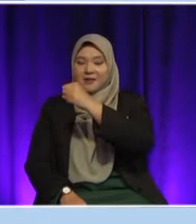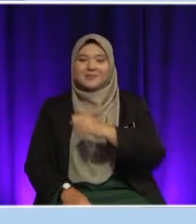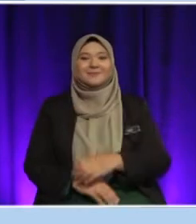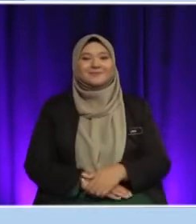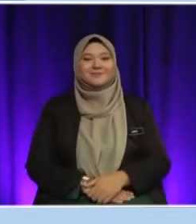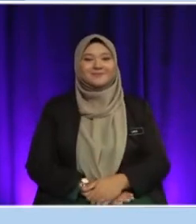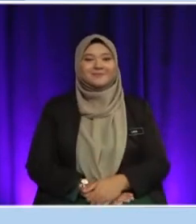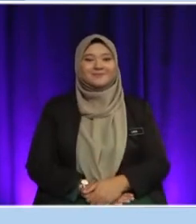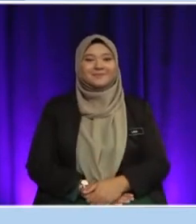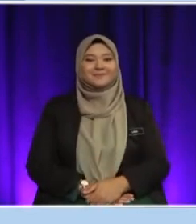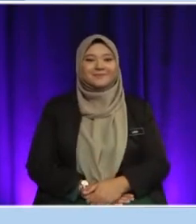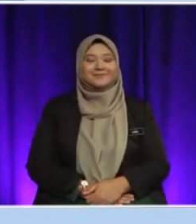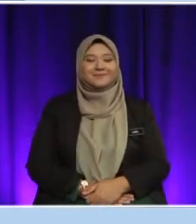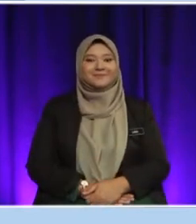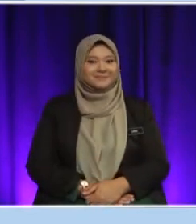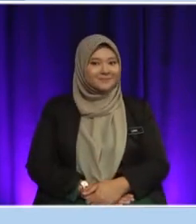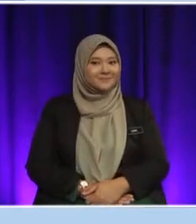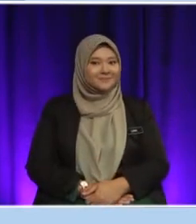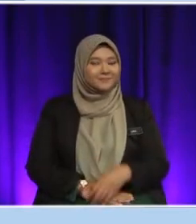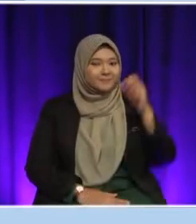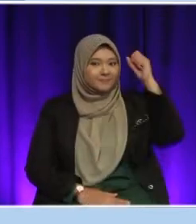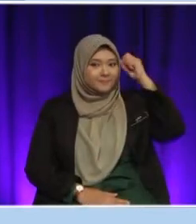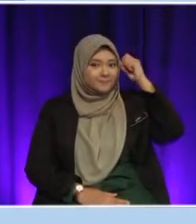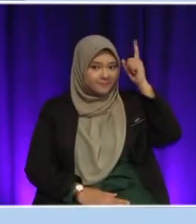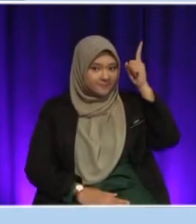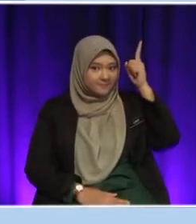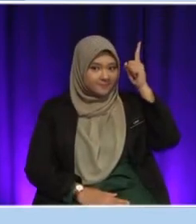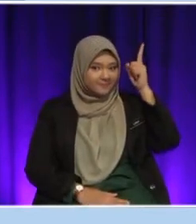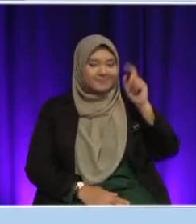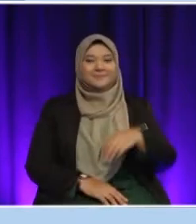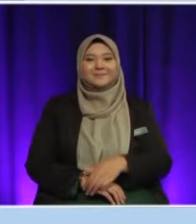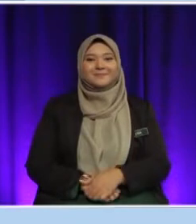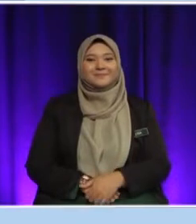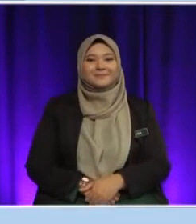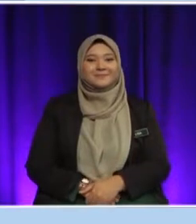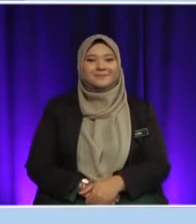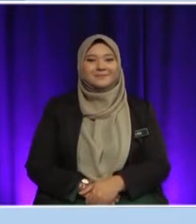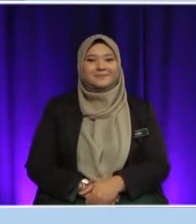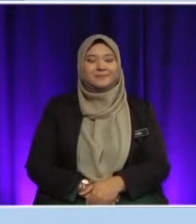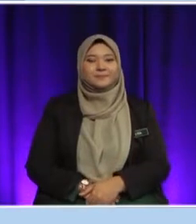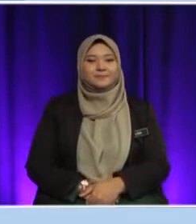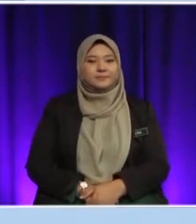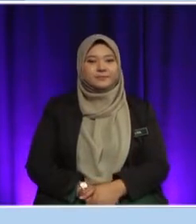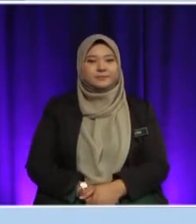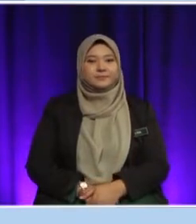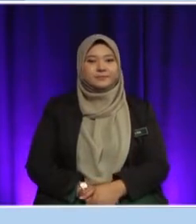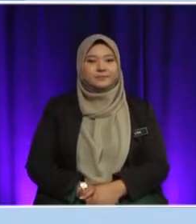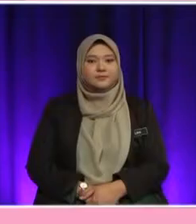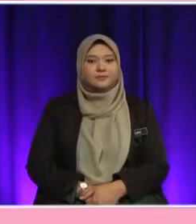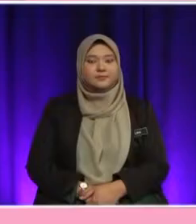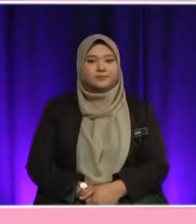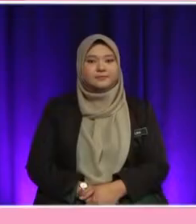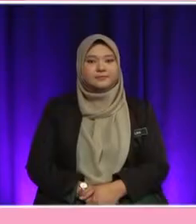dan juga fungsi bagi sistem pembiakan lelaki Oke baik dengan